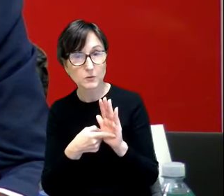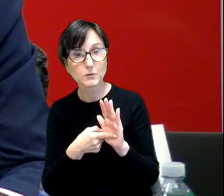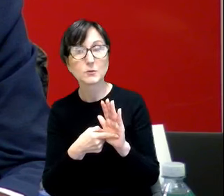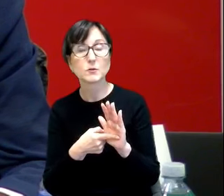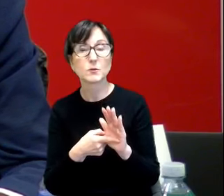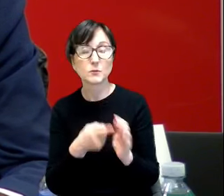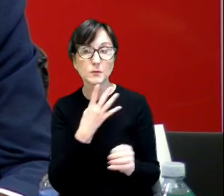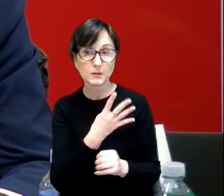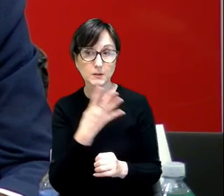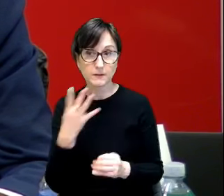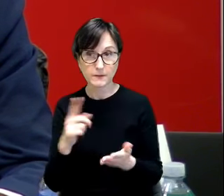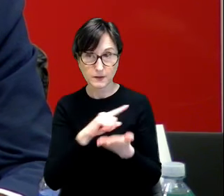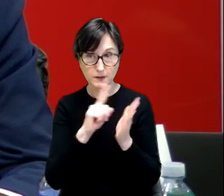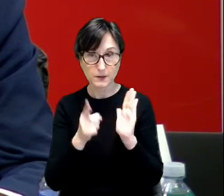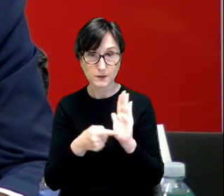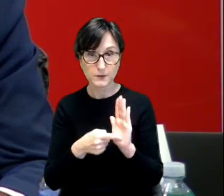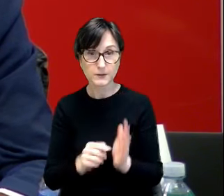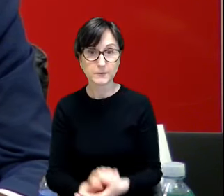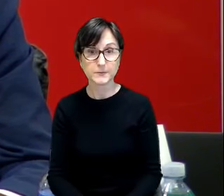klausimas